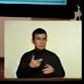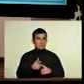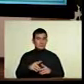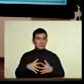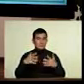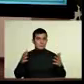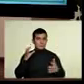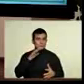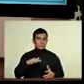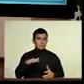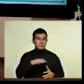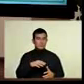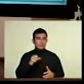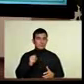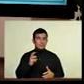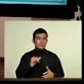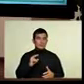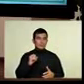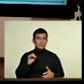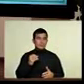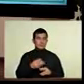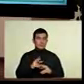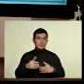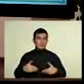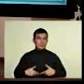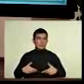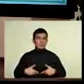реки Узбекистана – Амударья и Сырдарья.